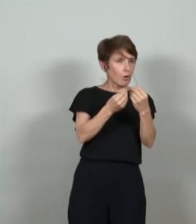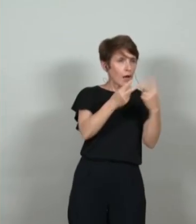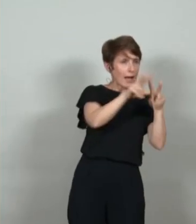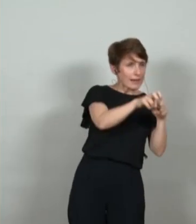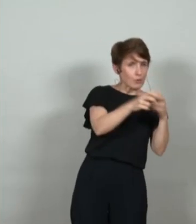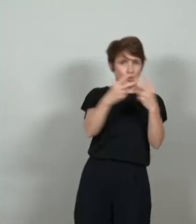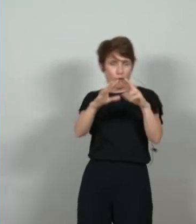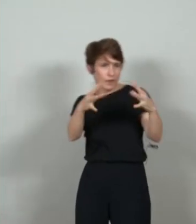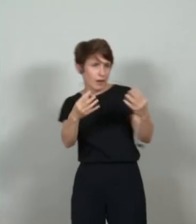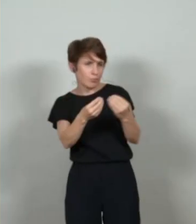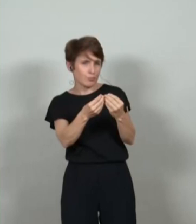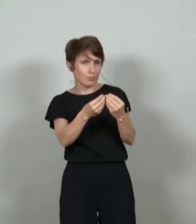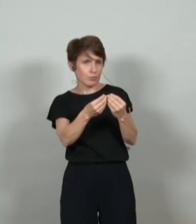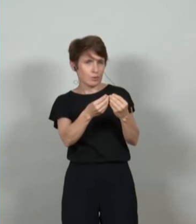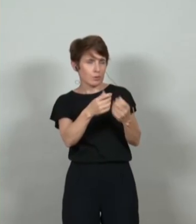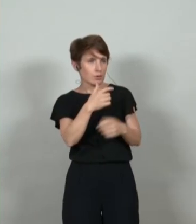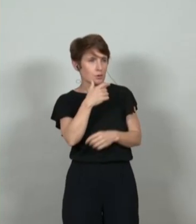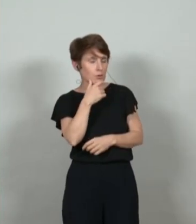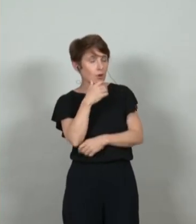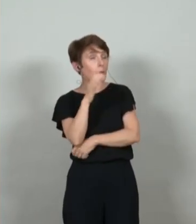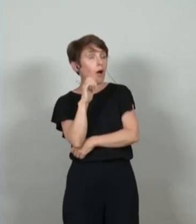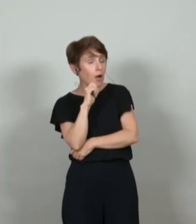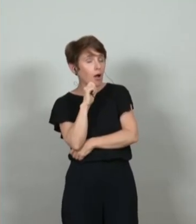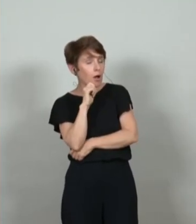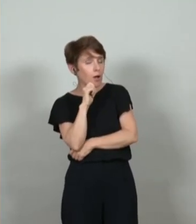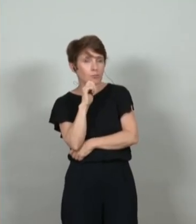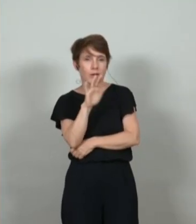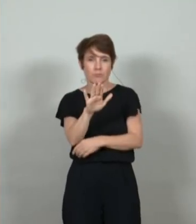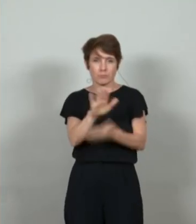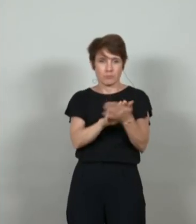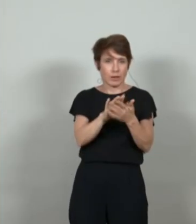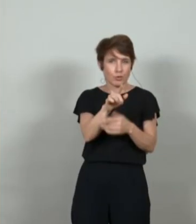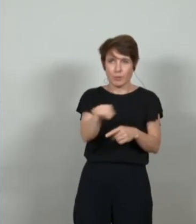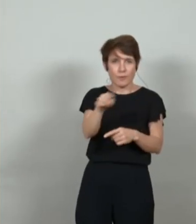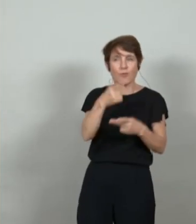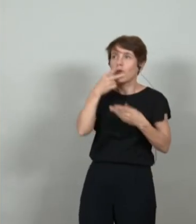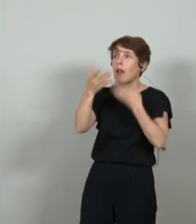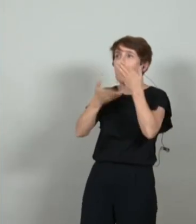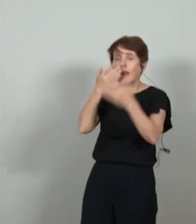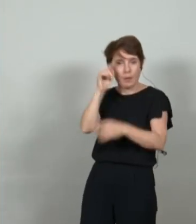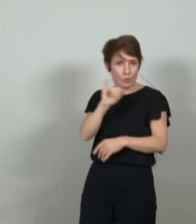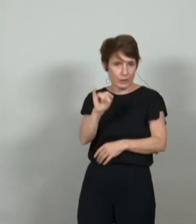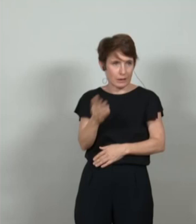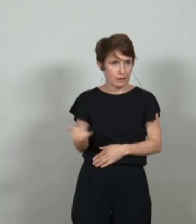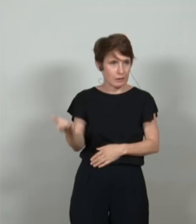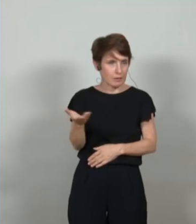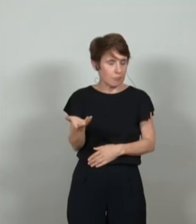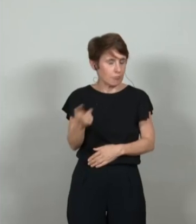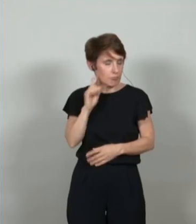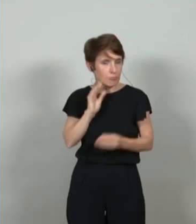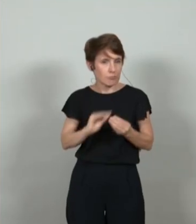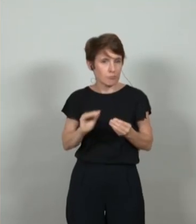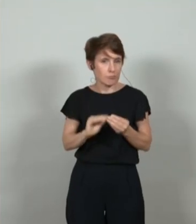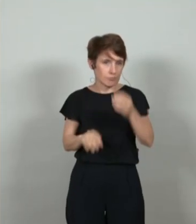j'essaie toujours de me dire mais à qui on parle action ou pas cette libération